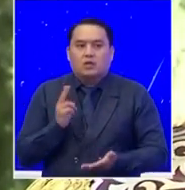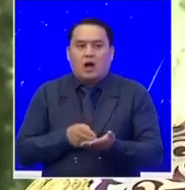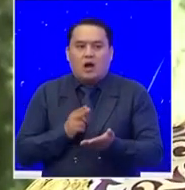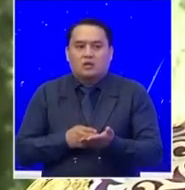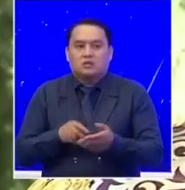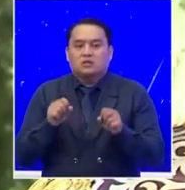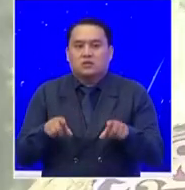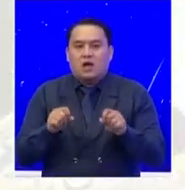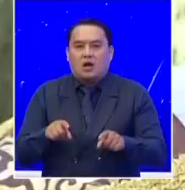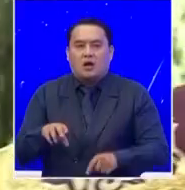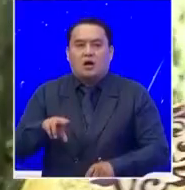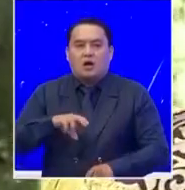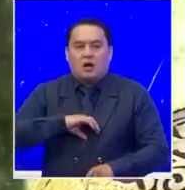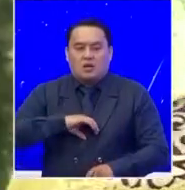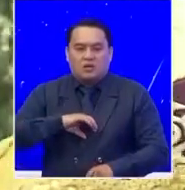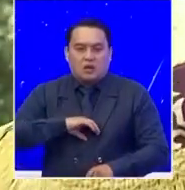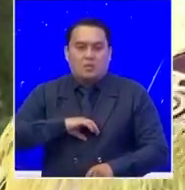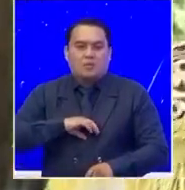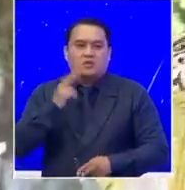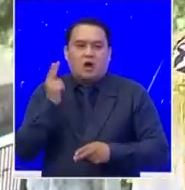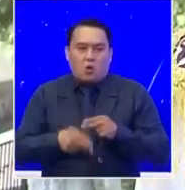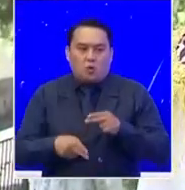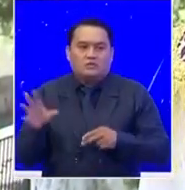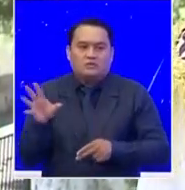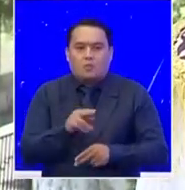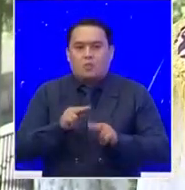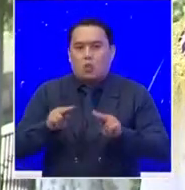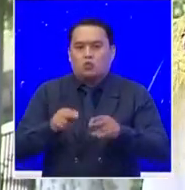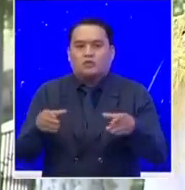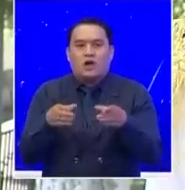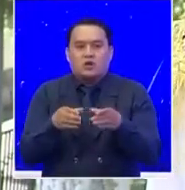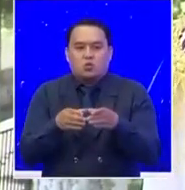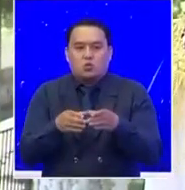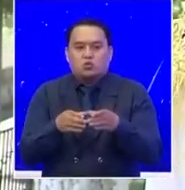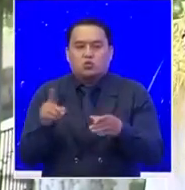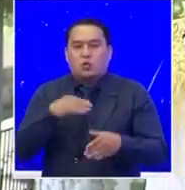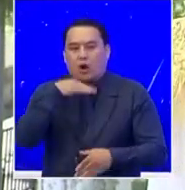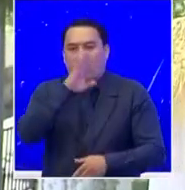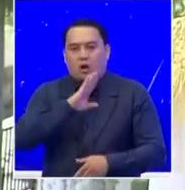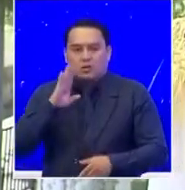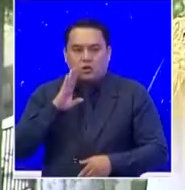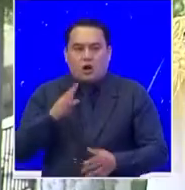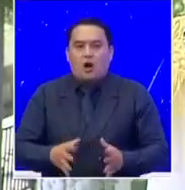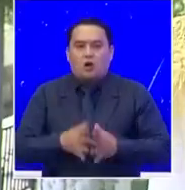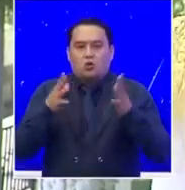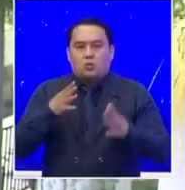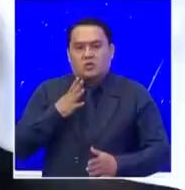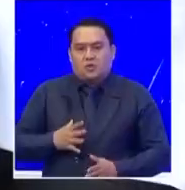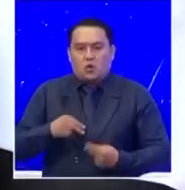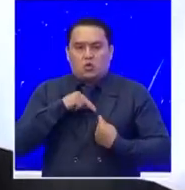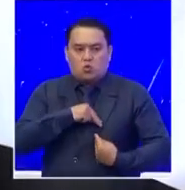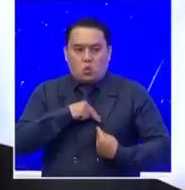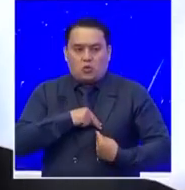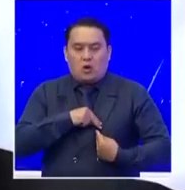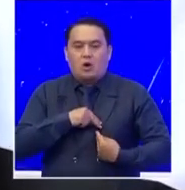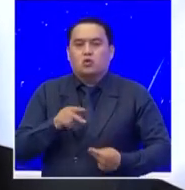звание Алтынбелгі. И хочу выразить благодарность всему педагогическому коллективу и нашим родителям за их огромное терпение и труд.